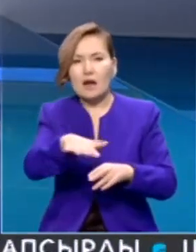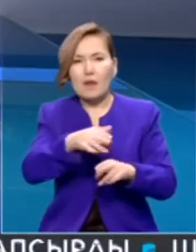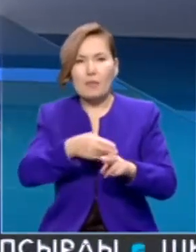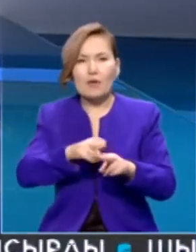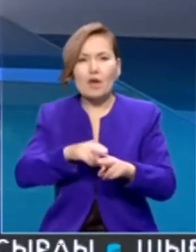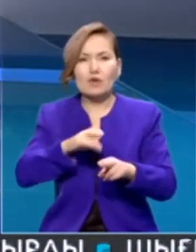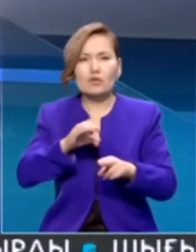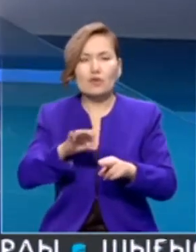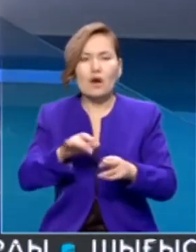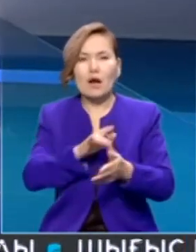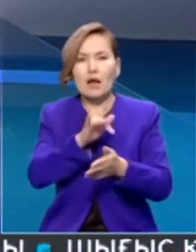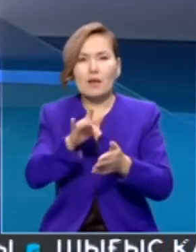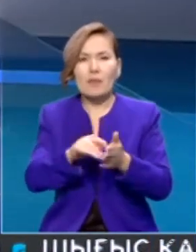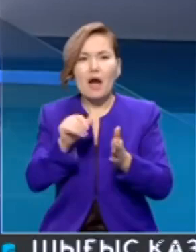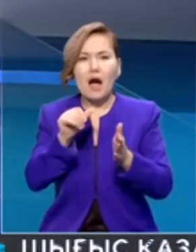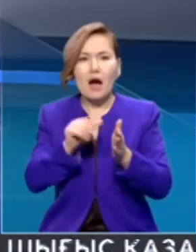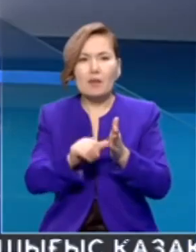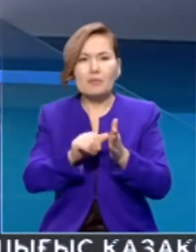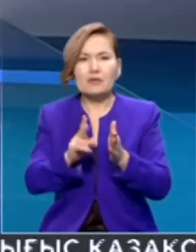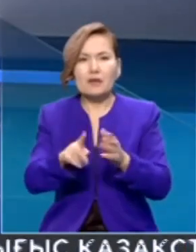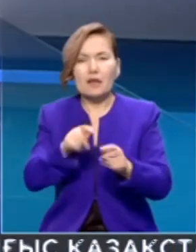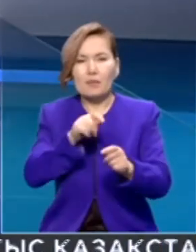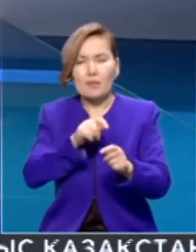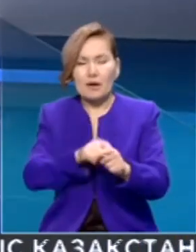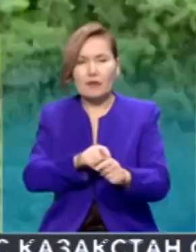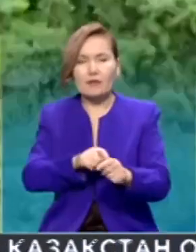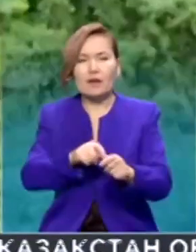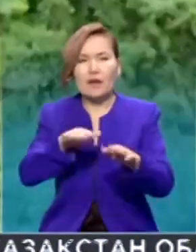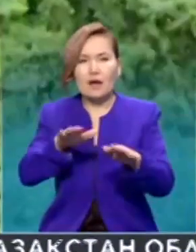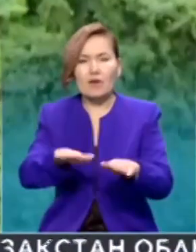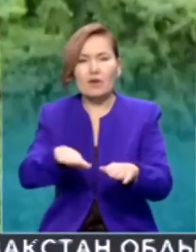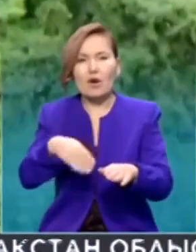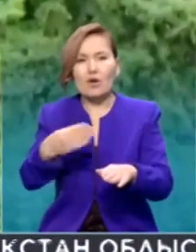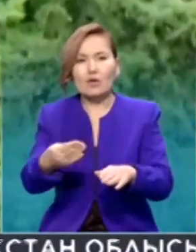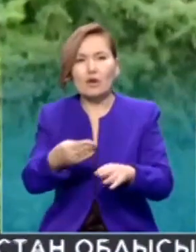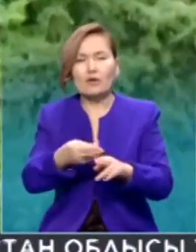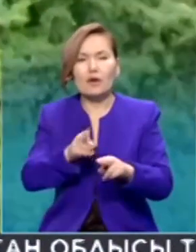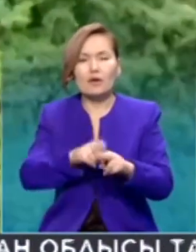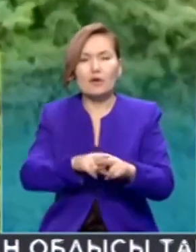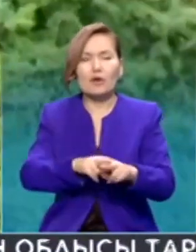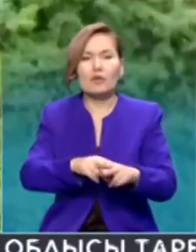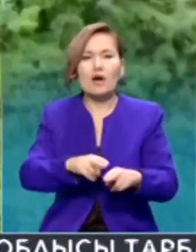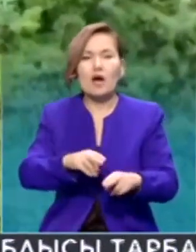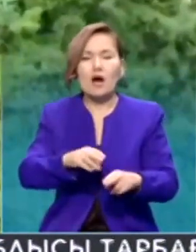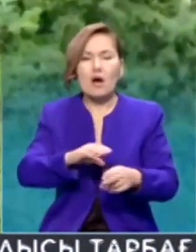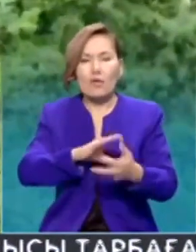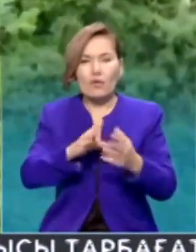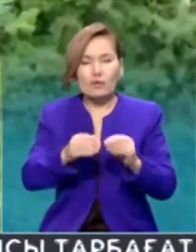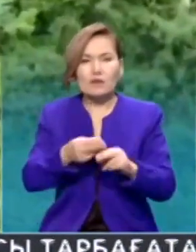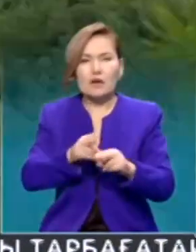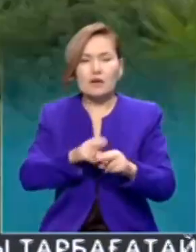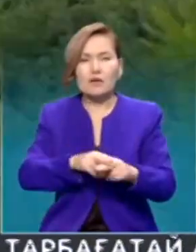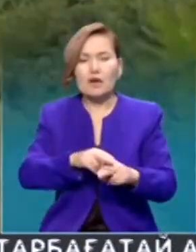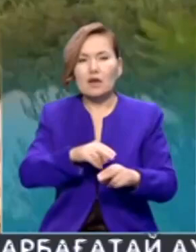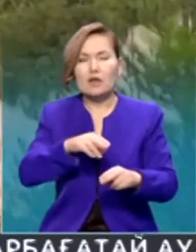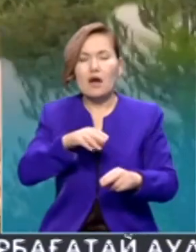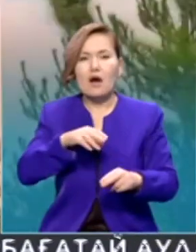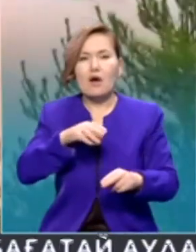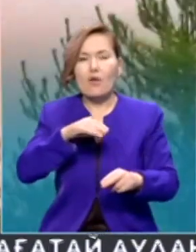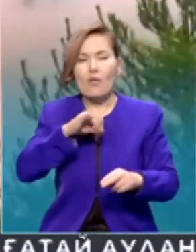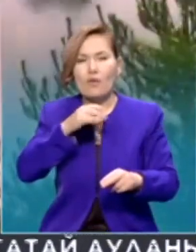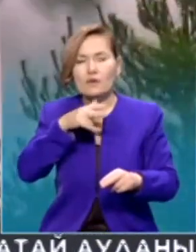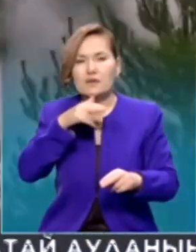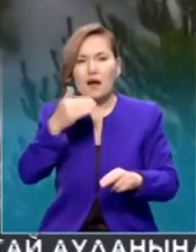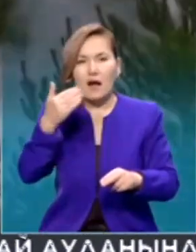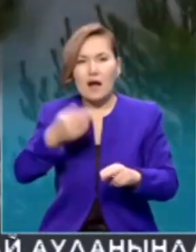Сокчо қаласынан 60 шақырым жерге құлаған. Бұған жауап ретінде Сеул солтүстік Кореяға қарай 3 ракета жіберді. Дегенмен кейінірек оңтүстік